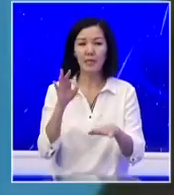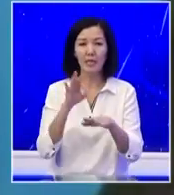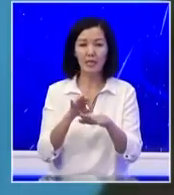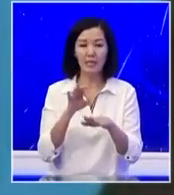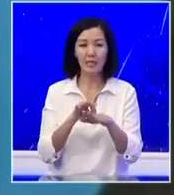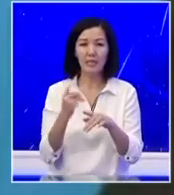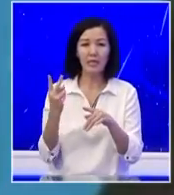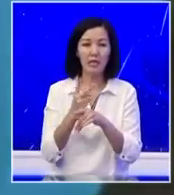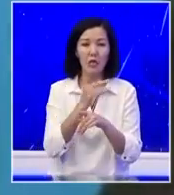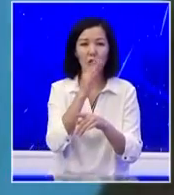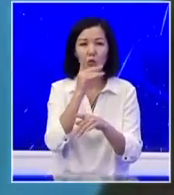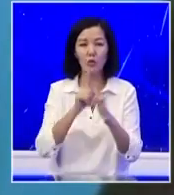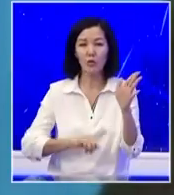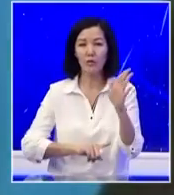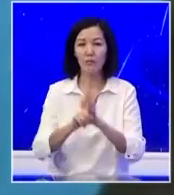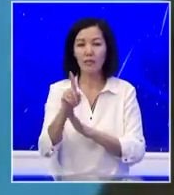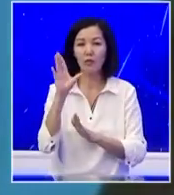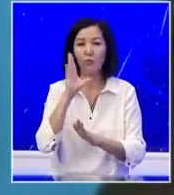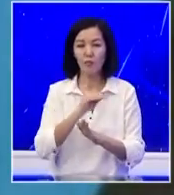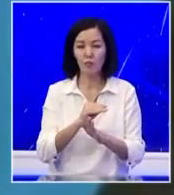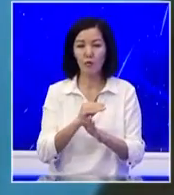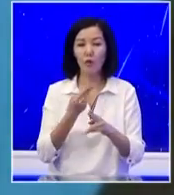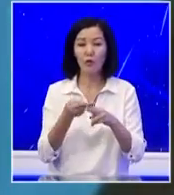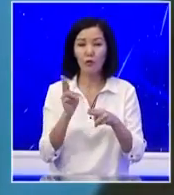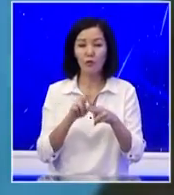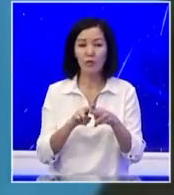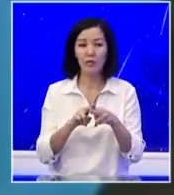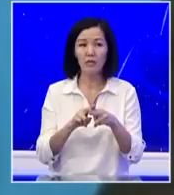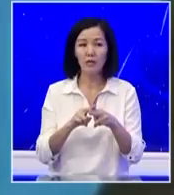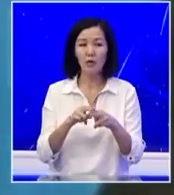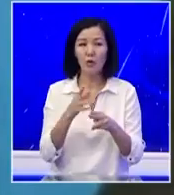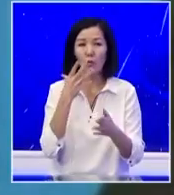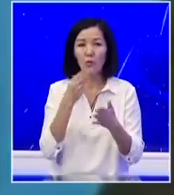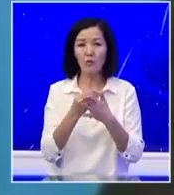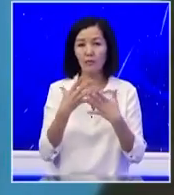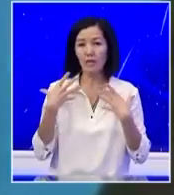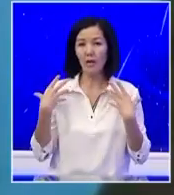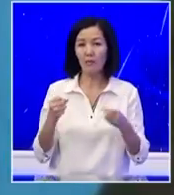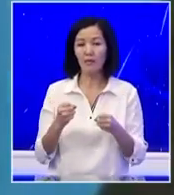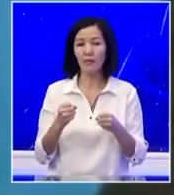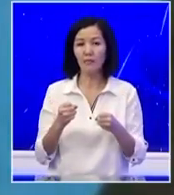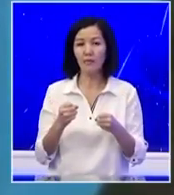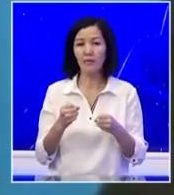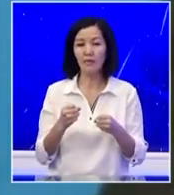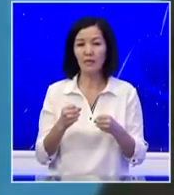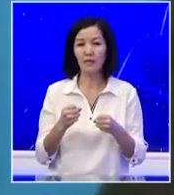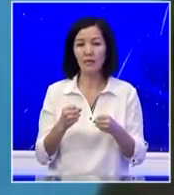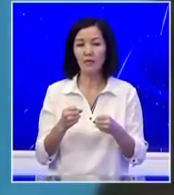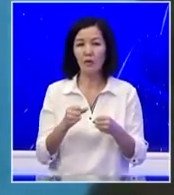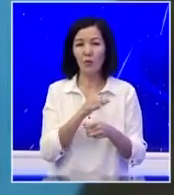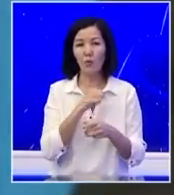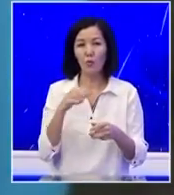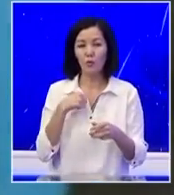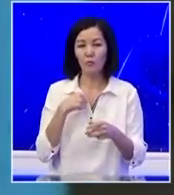екінші кезеңі басталып кетуі мүмкін. Сондықтан өзіміздің аман саулығымызға ең алдымен өзіміз